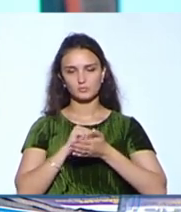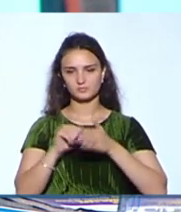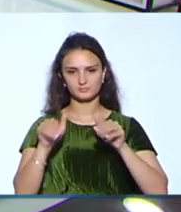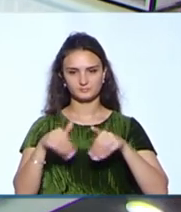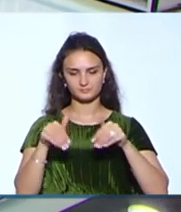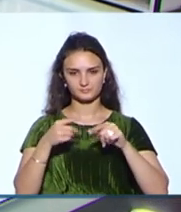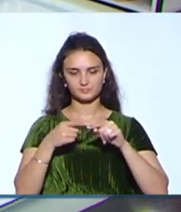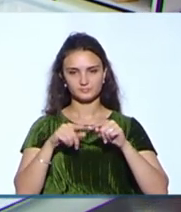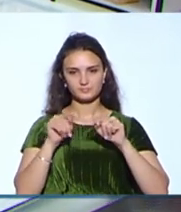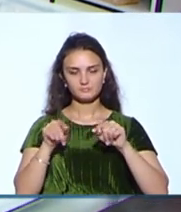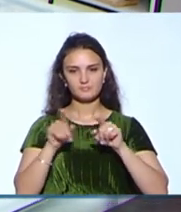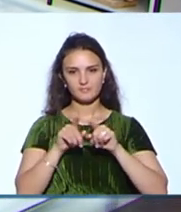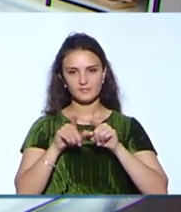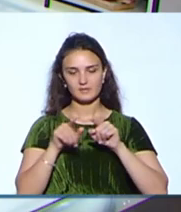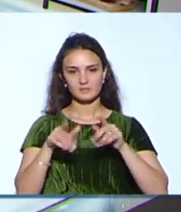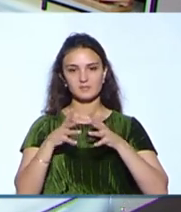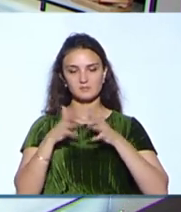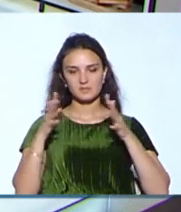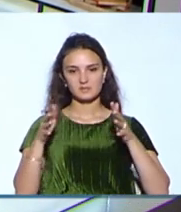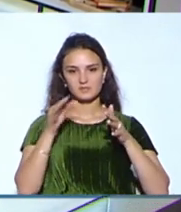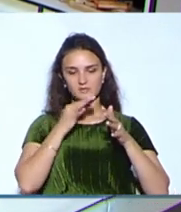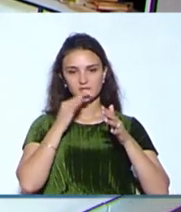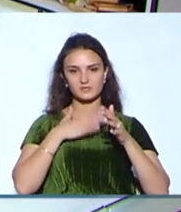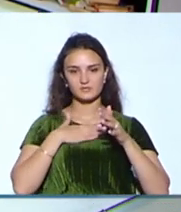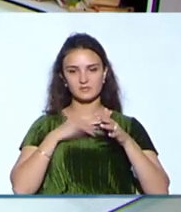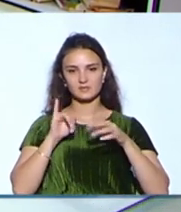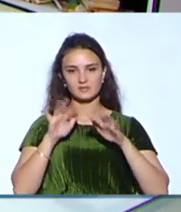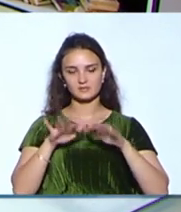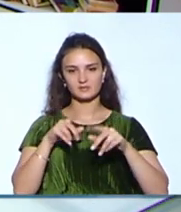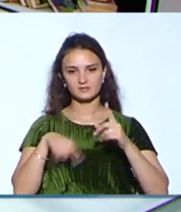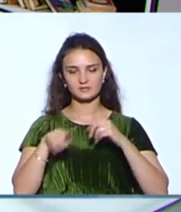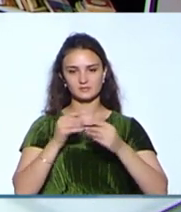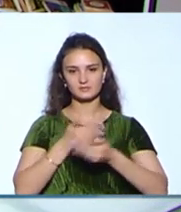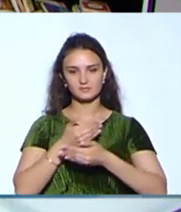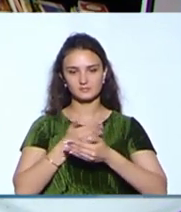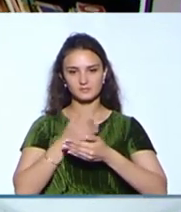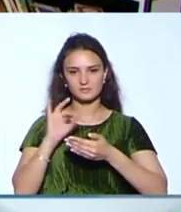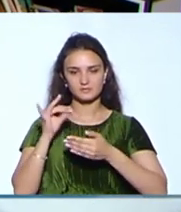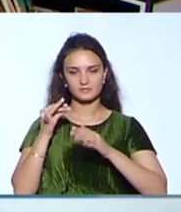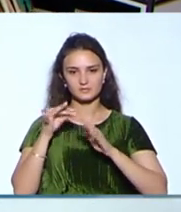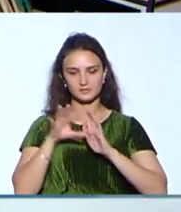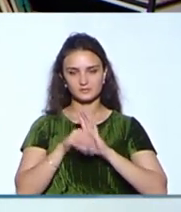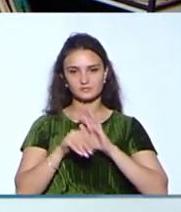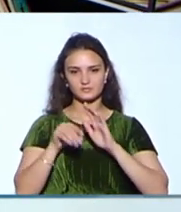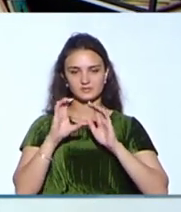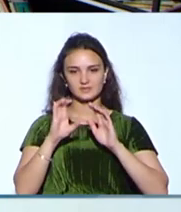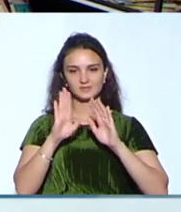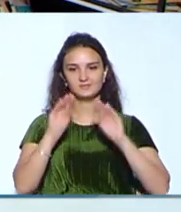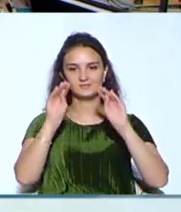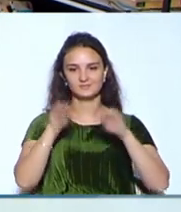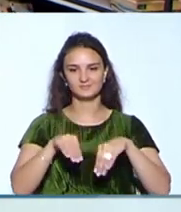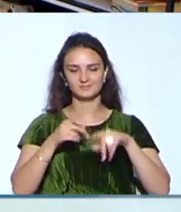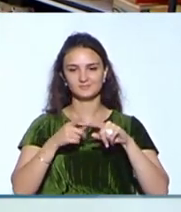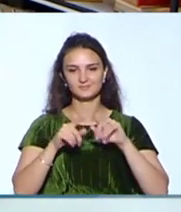განისაზღვრება და იმაზე აღმატებულია, ვიდრე უბრალოდ ჩვენ სადღაც ცხოვრების ისტორიაში, ანუ CV-ს რომ ეძახით დაფიქსირებული